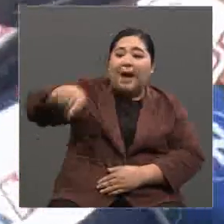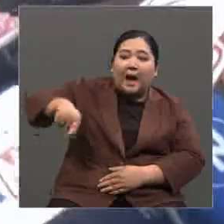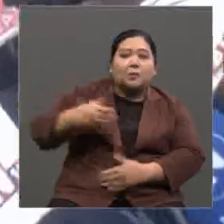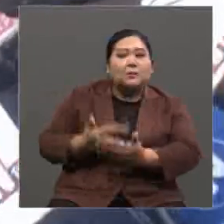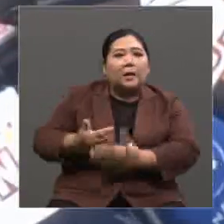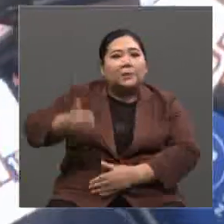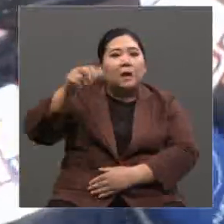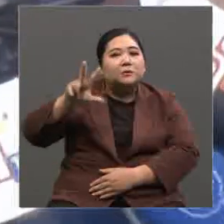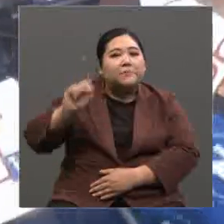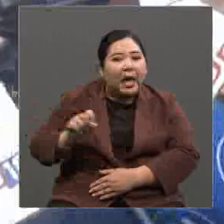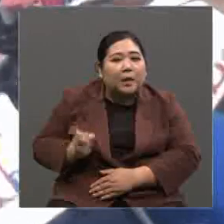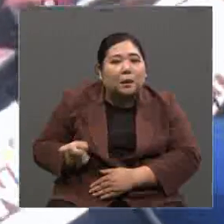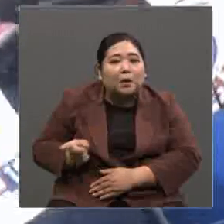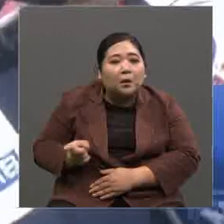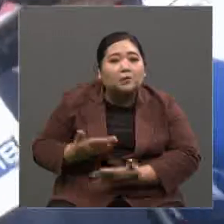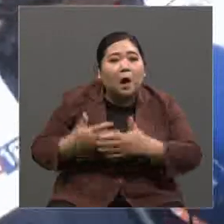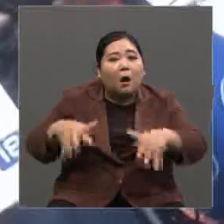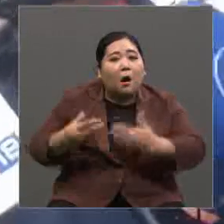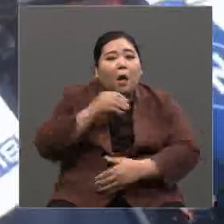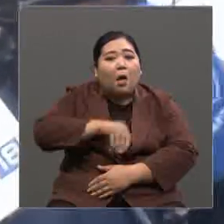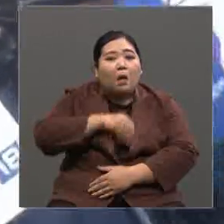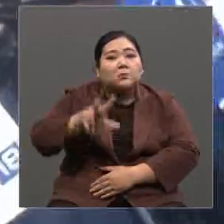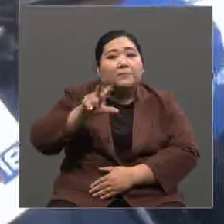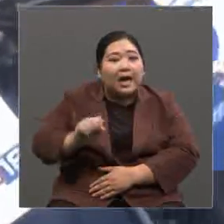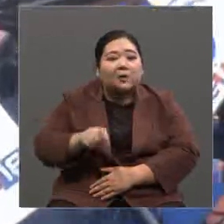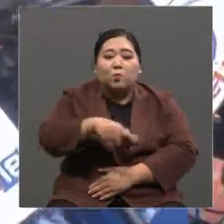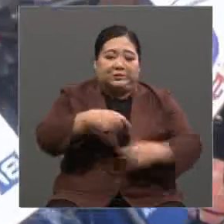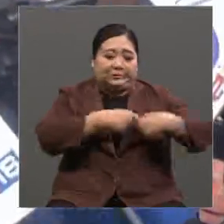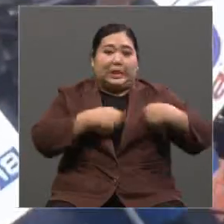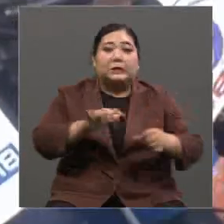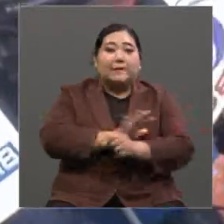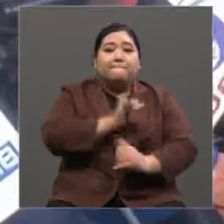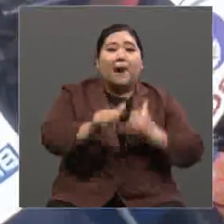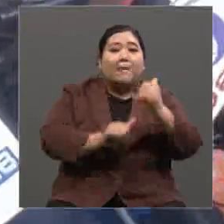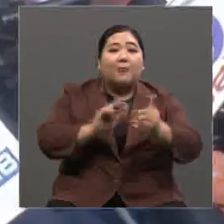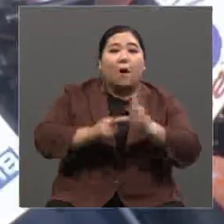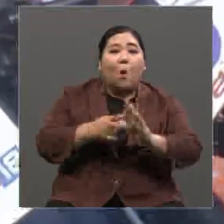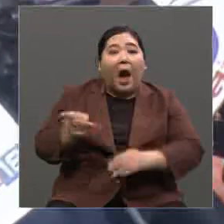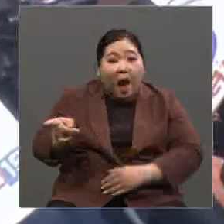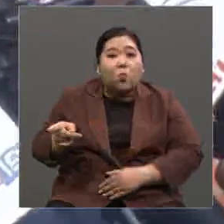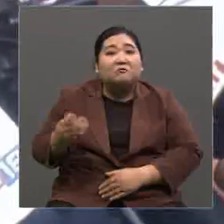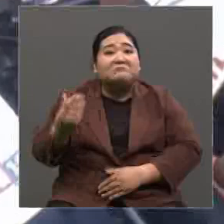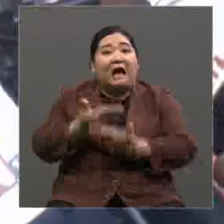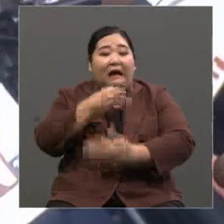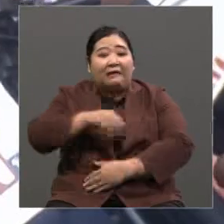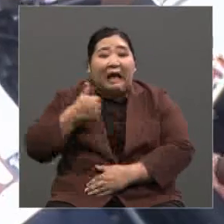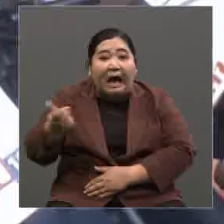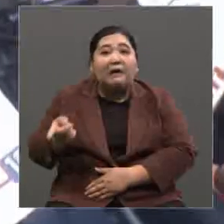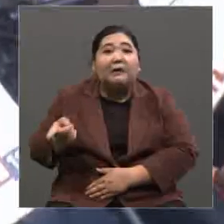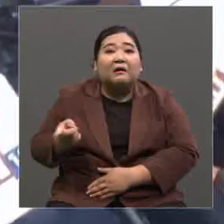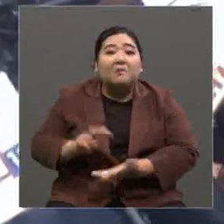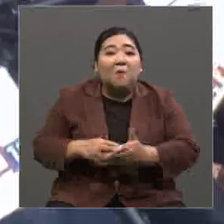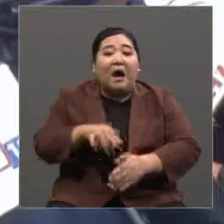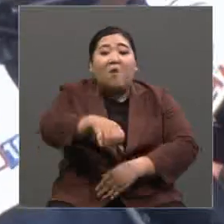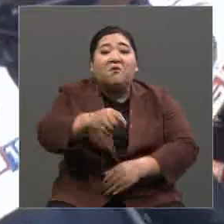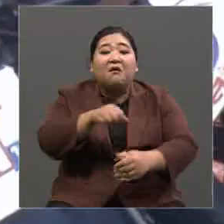ส่วนพวกคุณเนี่ยมาไปด้วยใจก็กลายเป็นว่าคุณต้องเป็นเครื่องมือเขาสิครับเพราะเขา